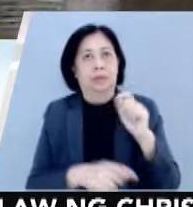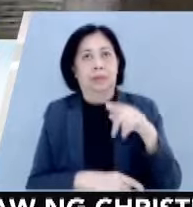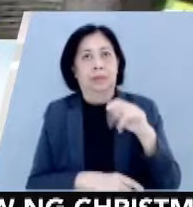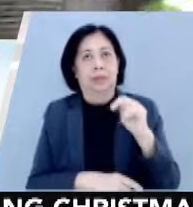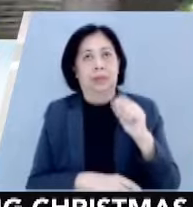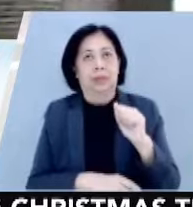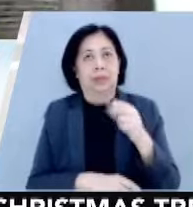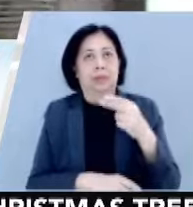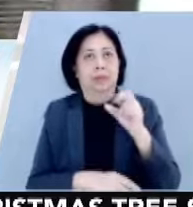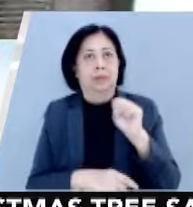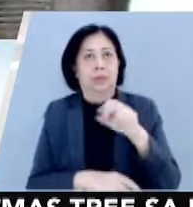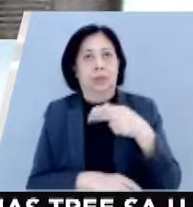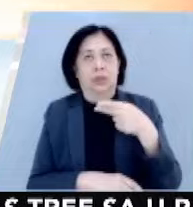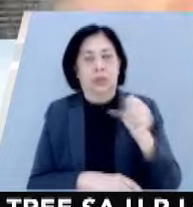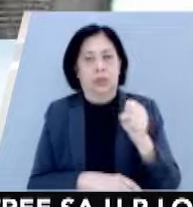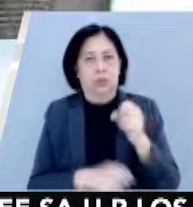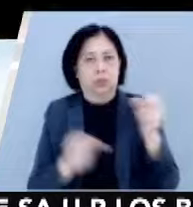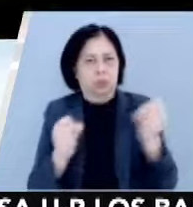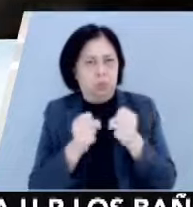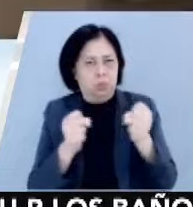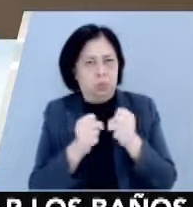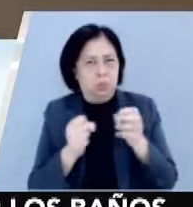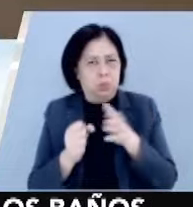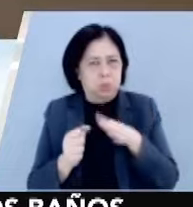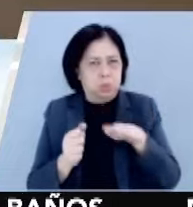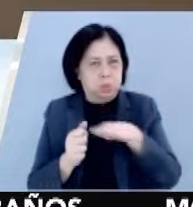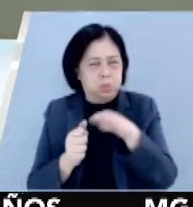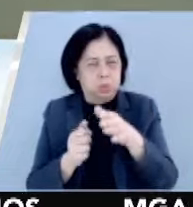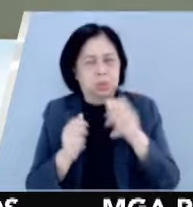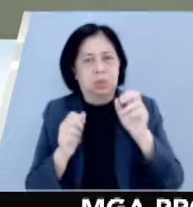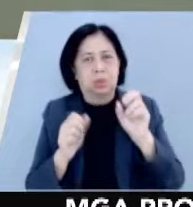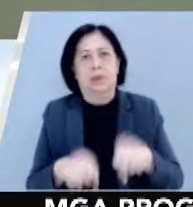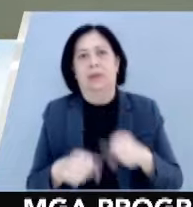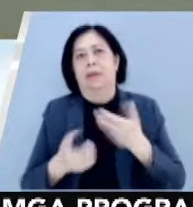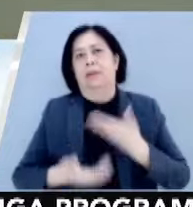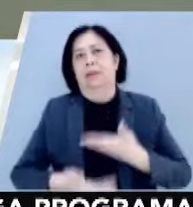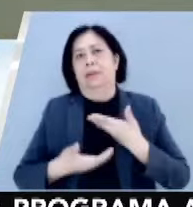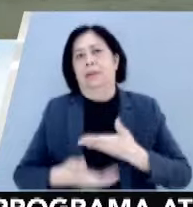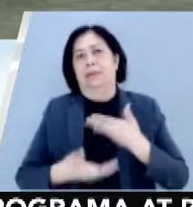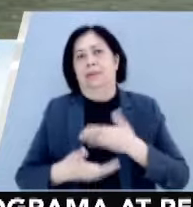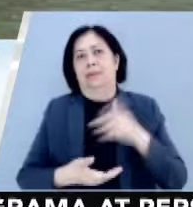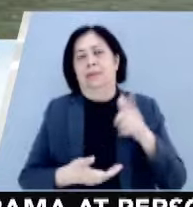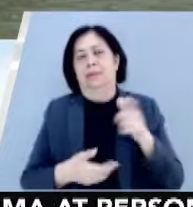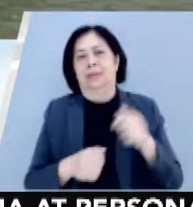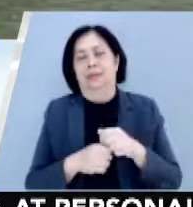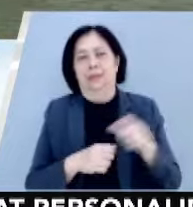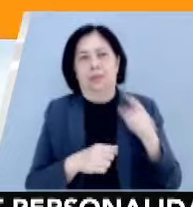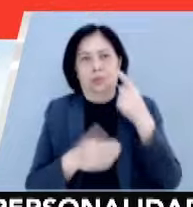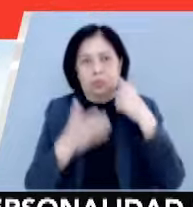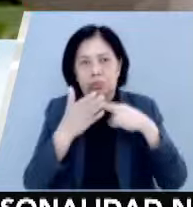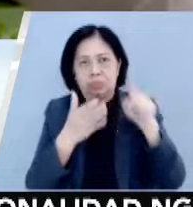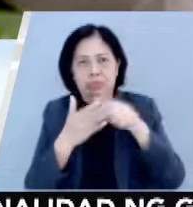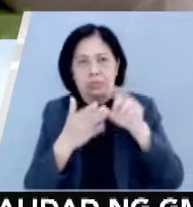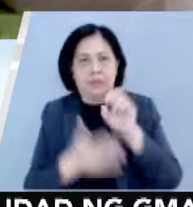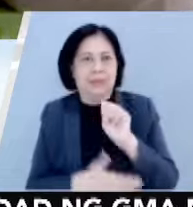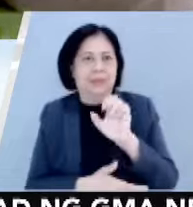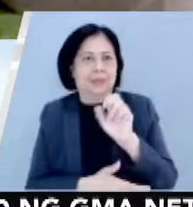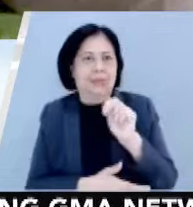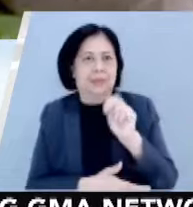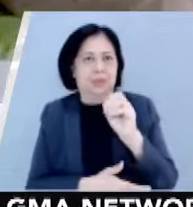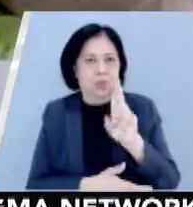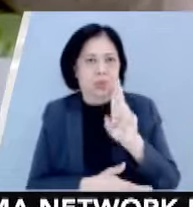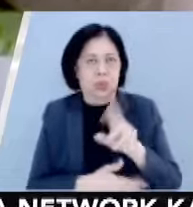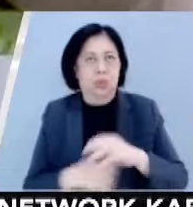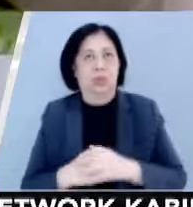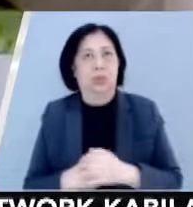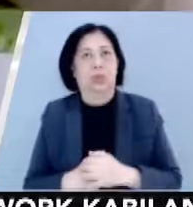ang masisikip at makikipot na daan, abay yakang-yaka ng kanyang obstacle detection sensors. Alibid ang aim